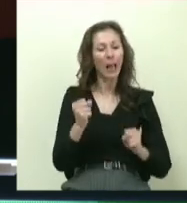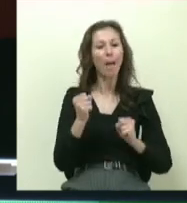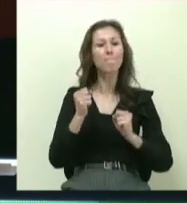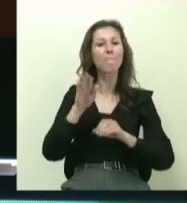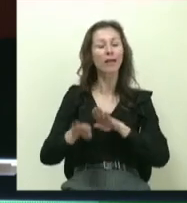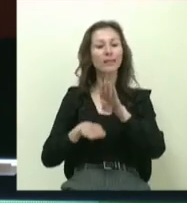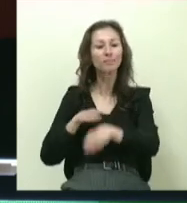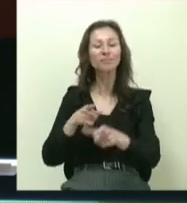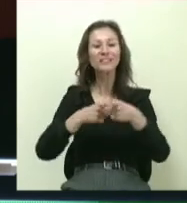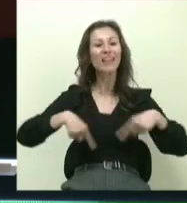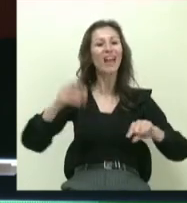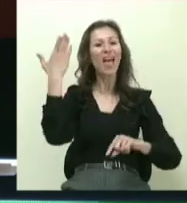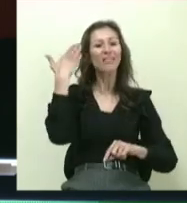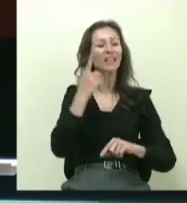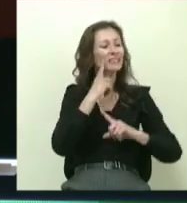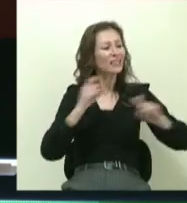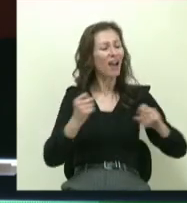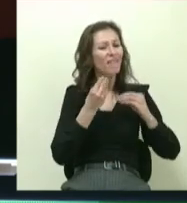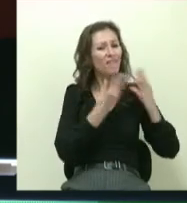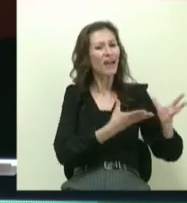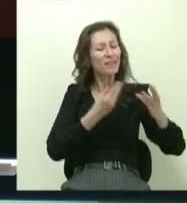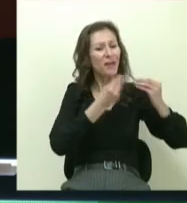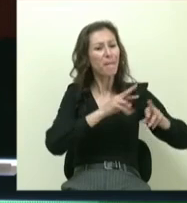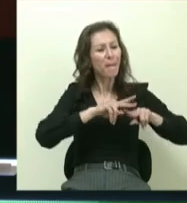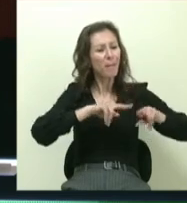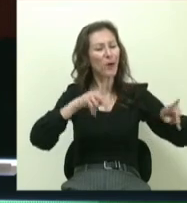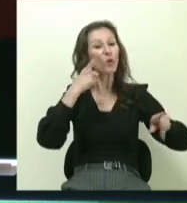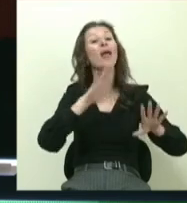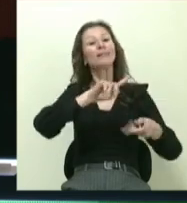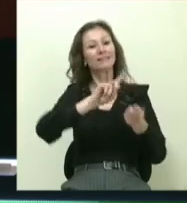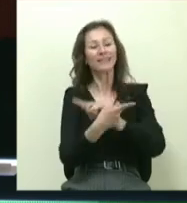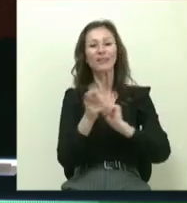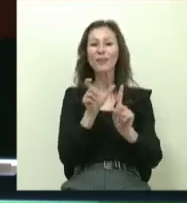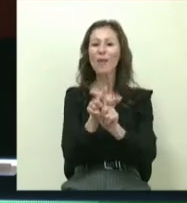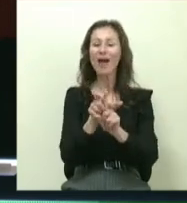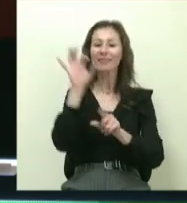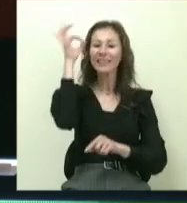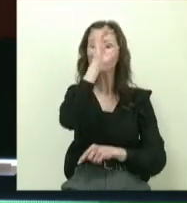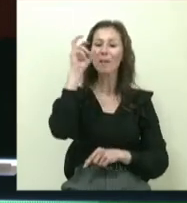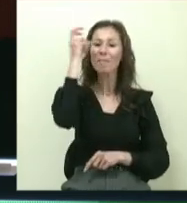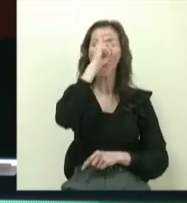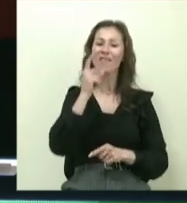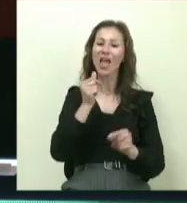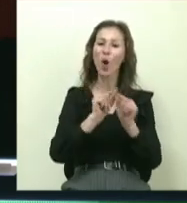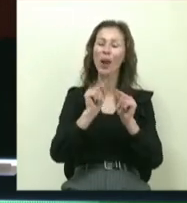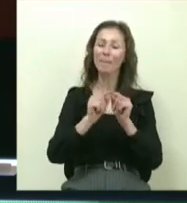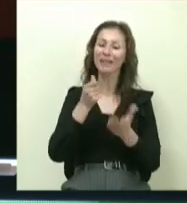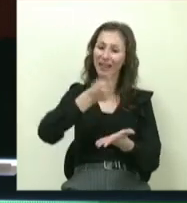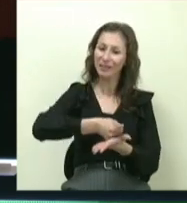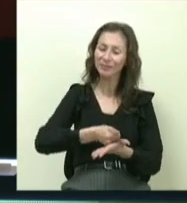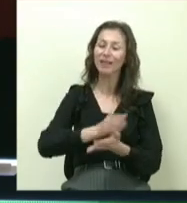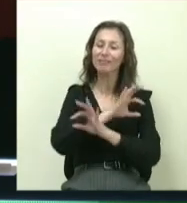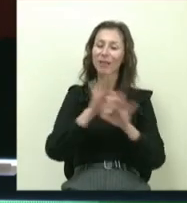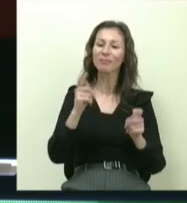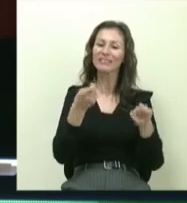çevre işim diye kadar maruz kaldığı tahribattan koruyan yeşil ve mavi ekonomi yatırımlarıyla kapsayıcı